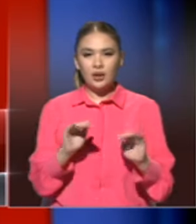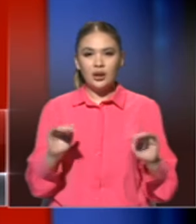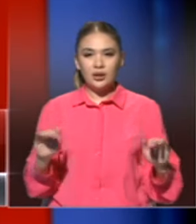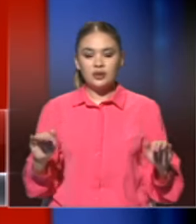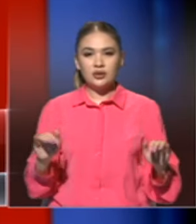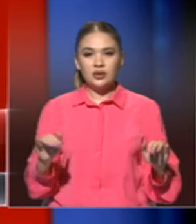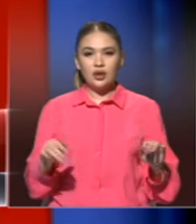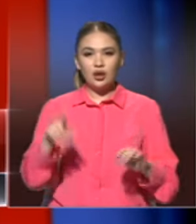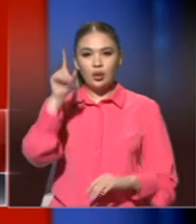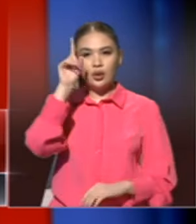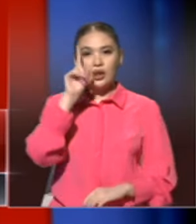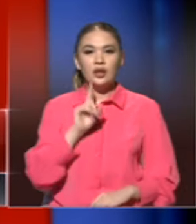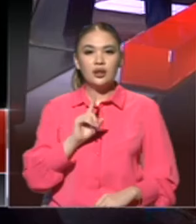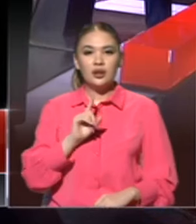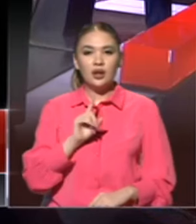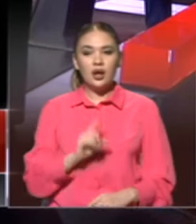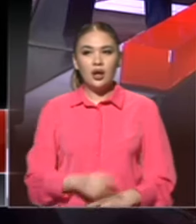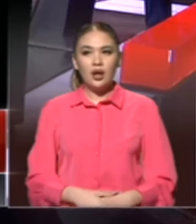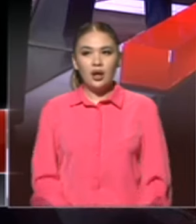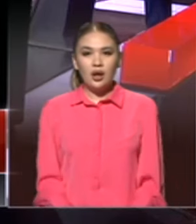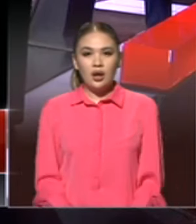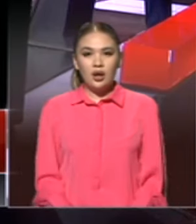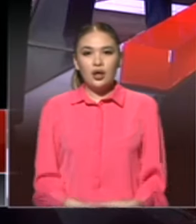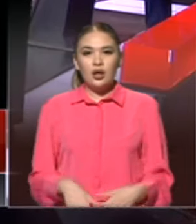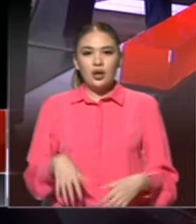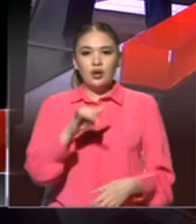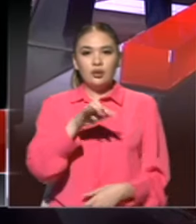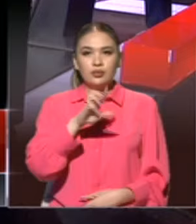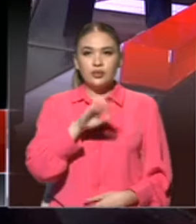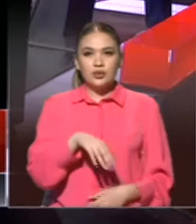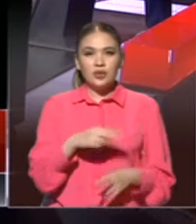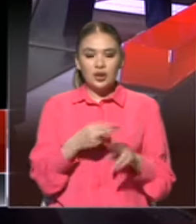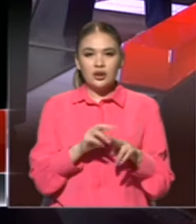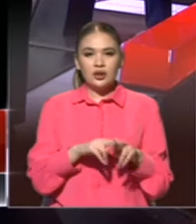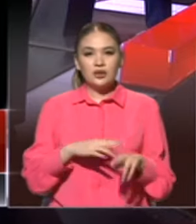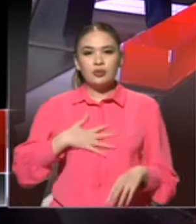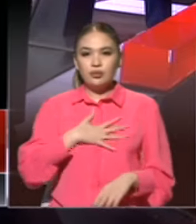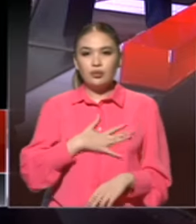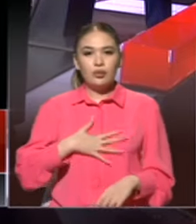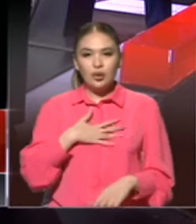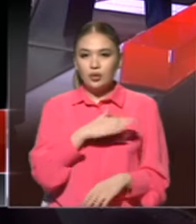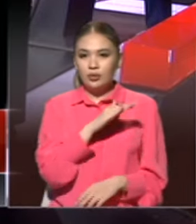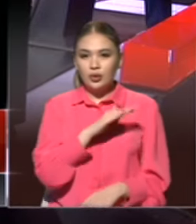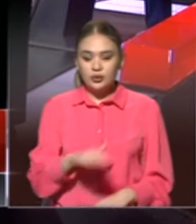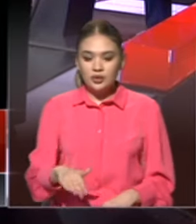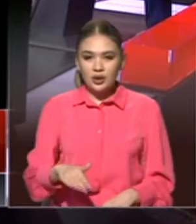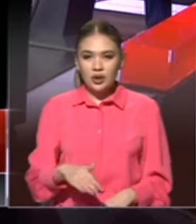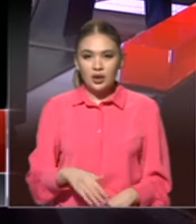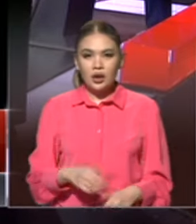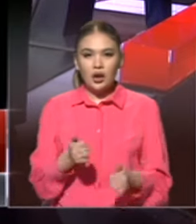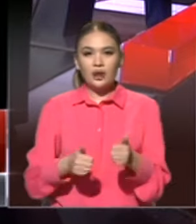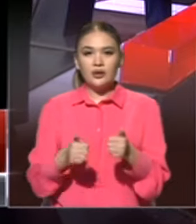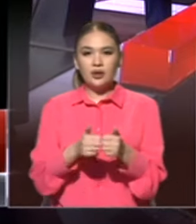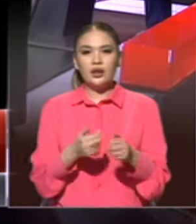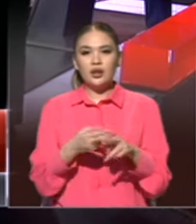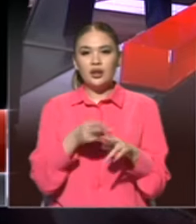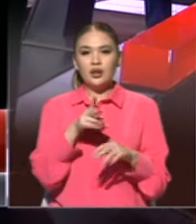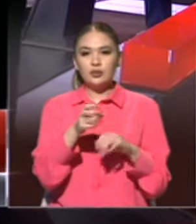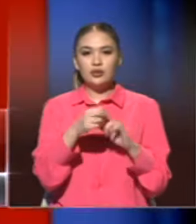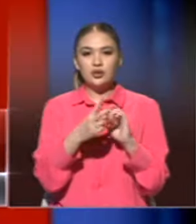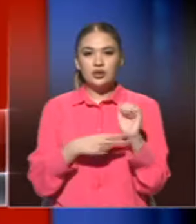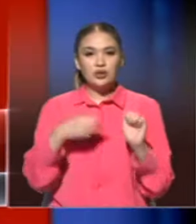балалардың қолайлы жағдайда ұбт тапсыруда стресс болмауына. Сонымен қатар 2017 жылдан